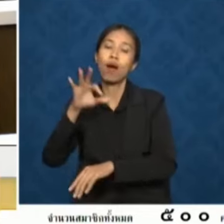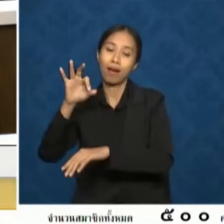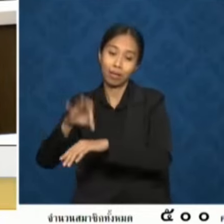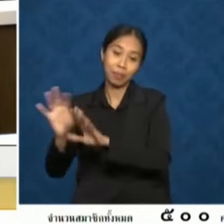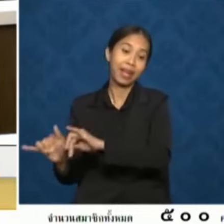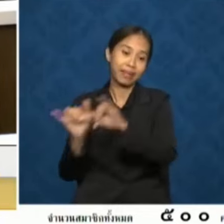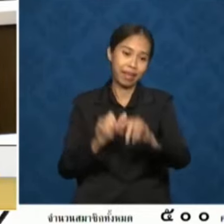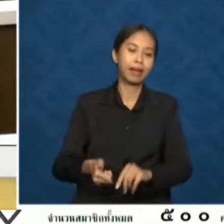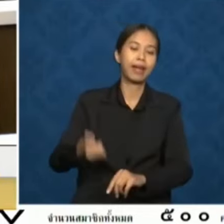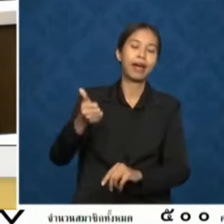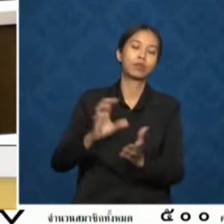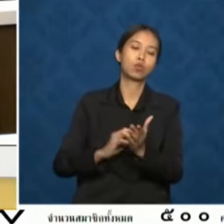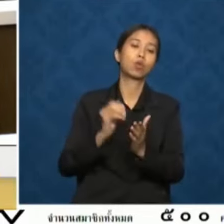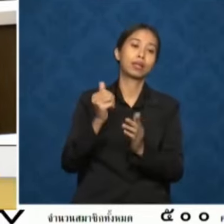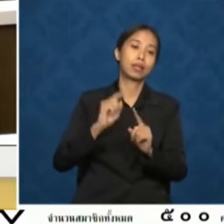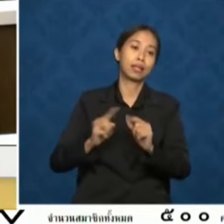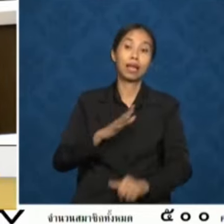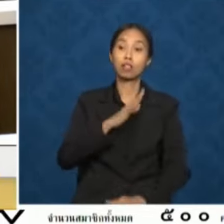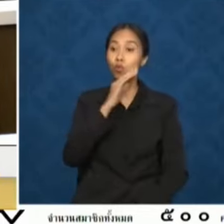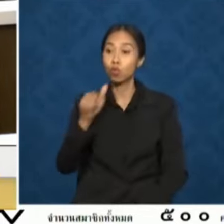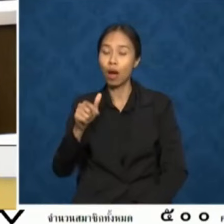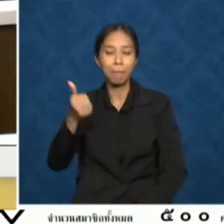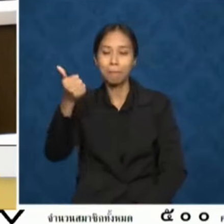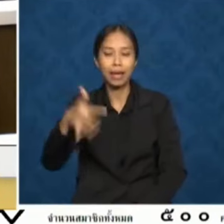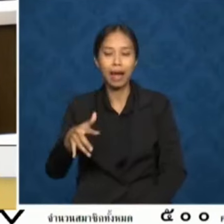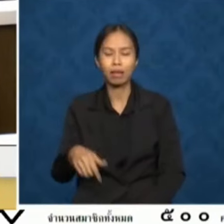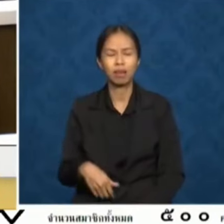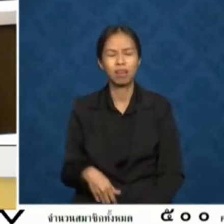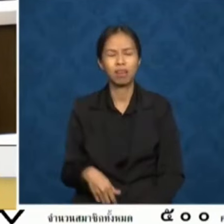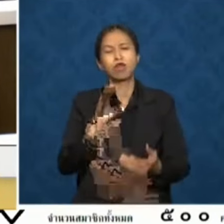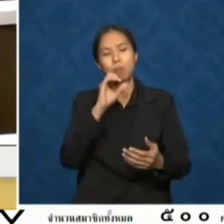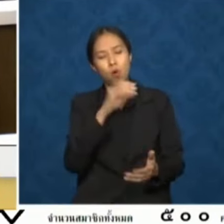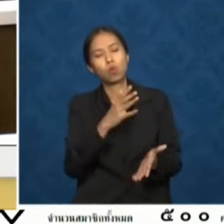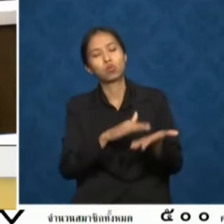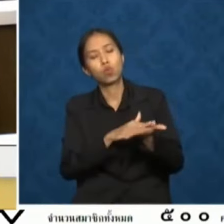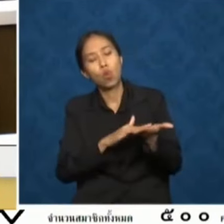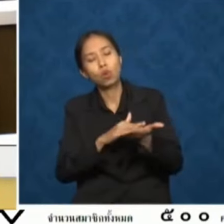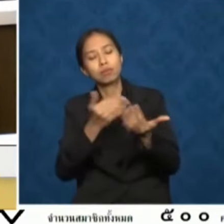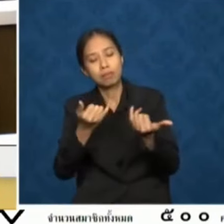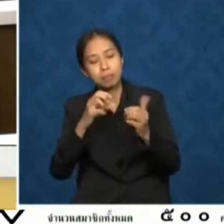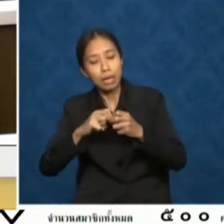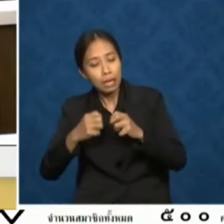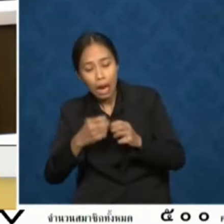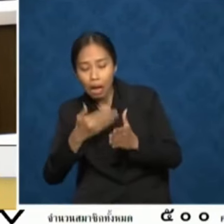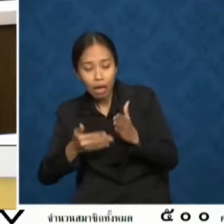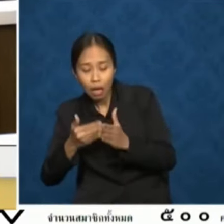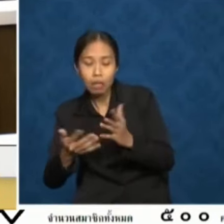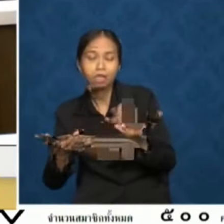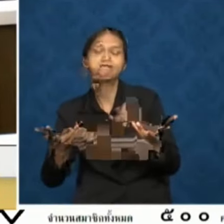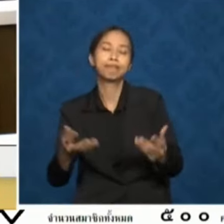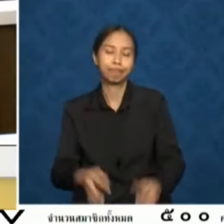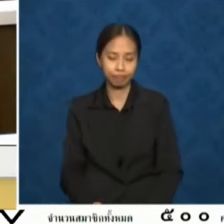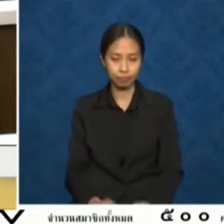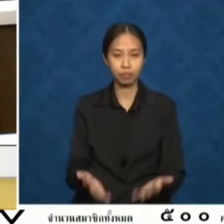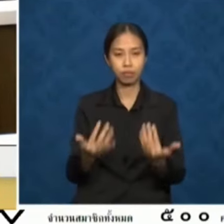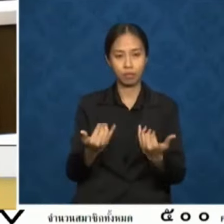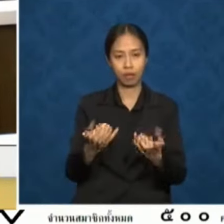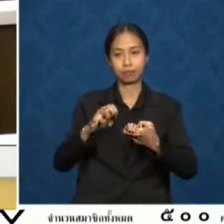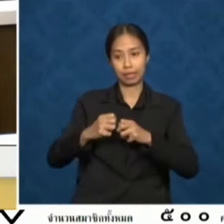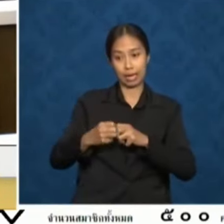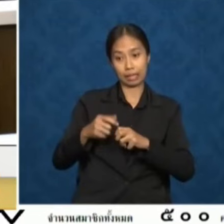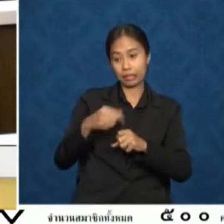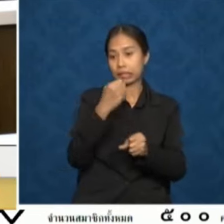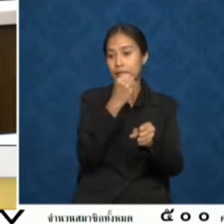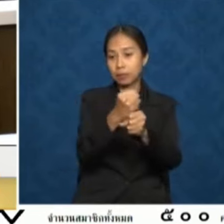ต่ถ้าไม่ได้ย้ายก็คืนอ้างติดขัดนู้นติดขัดนี้ท่านประธานครับภารกิจอีกในภ